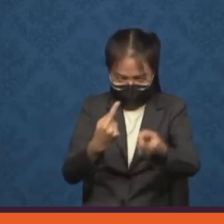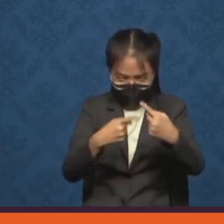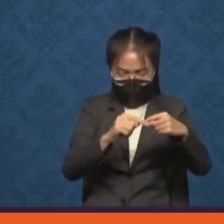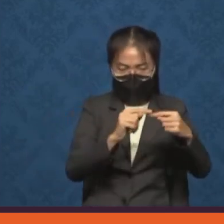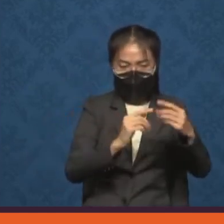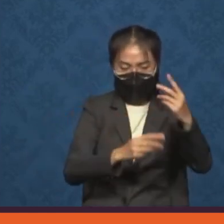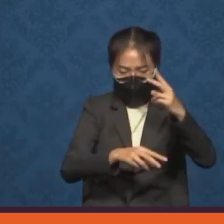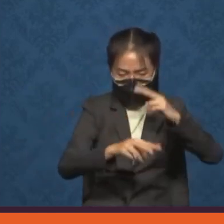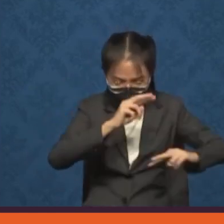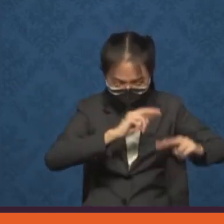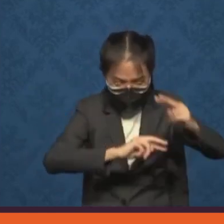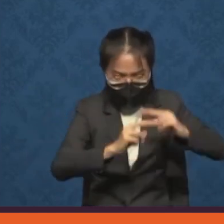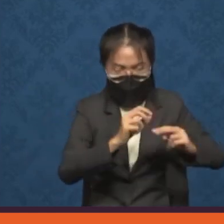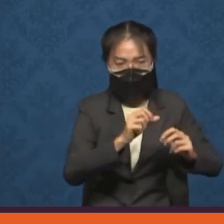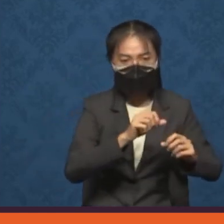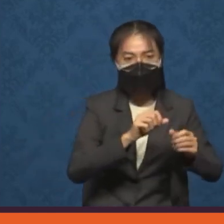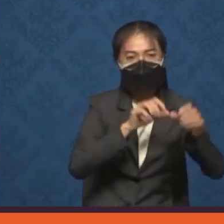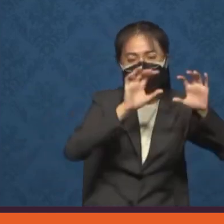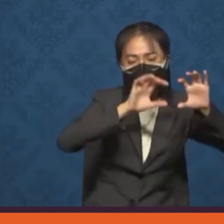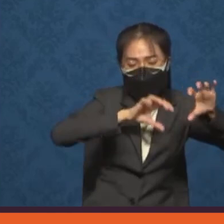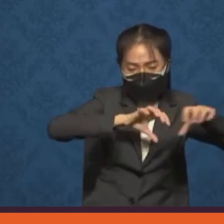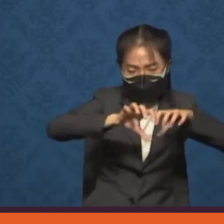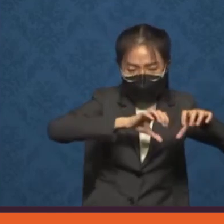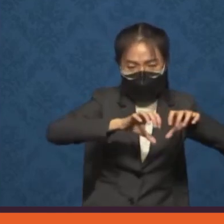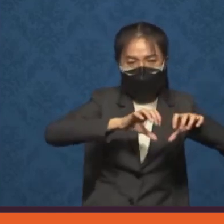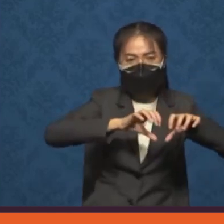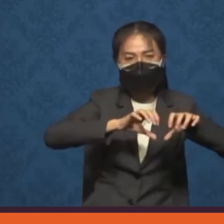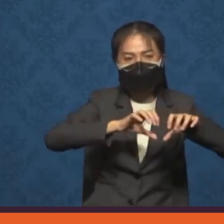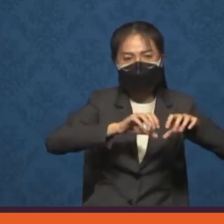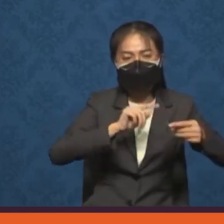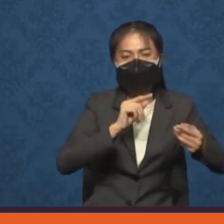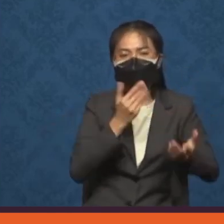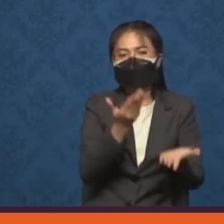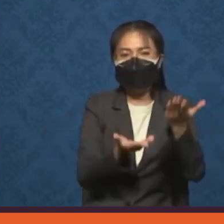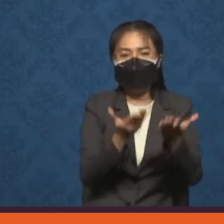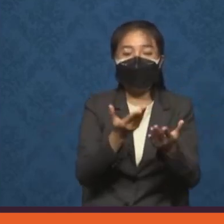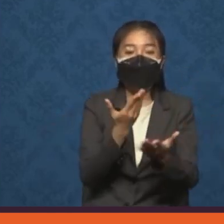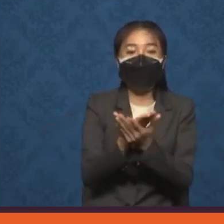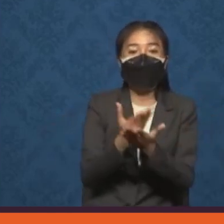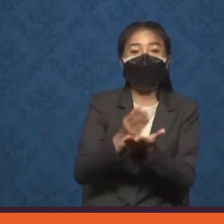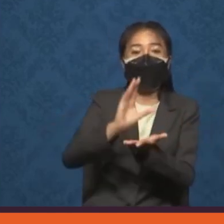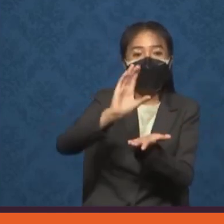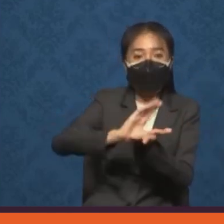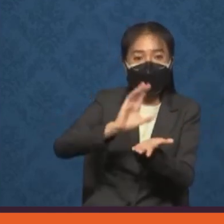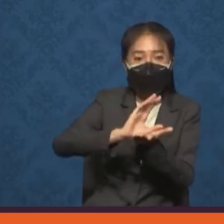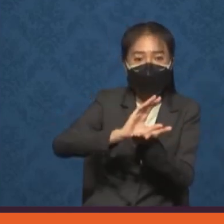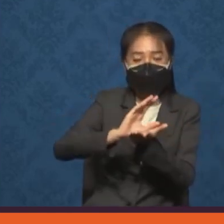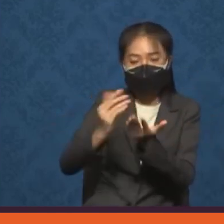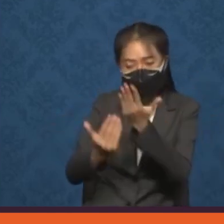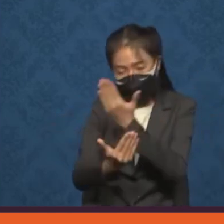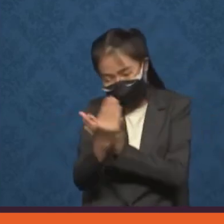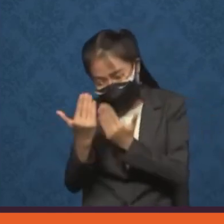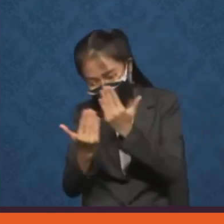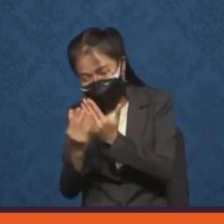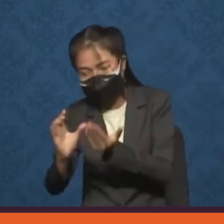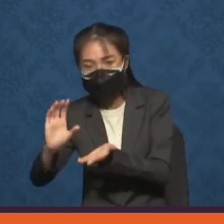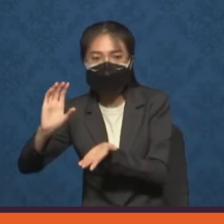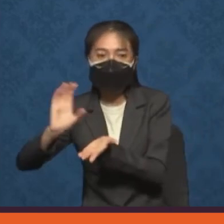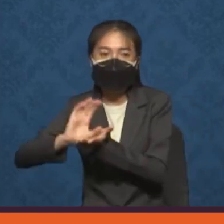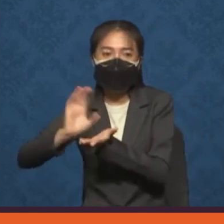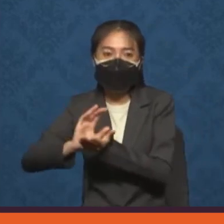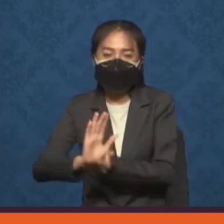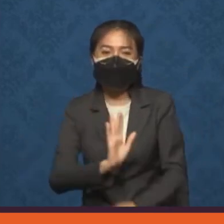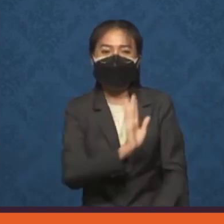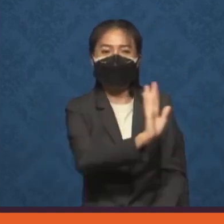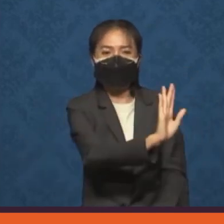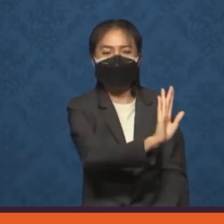ริหารครับแทรกแซงตรงไหนครับเรื่องการอนุมัติงบประมาณการเสนองบประมาณการพิจารณางบประมาณเป็นเรื่องของสภ